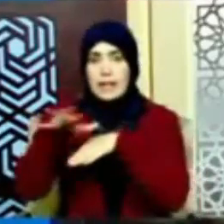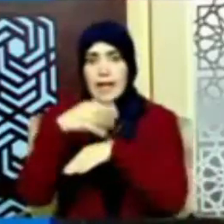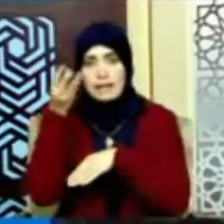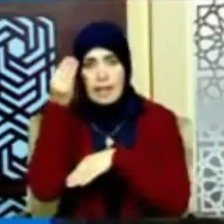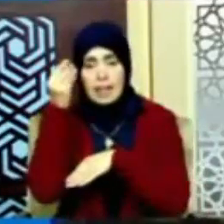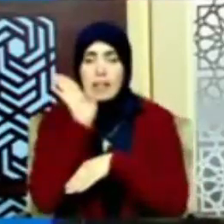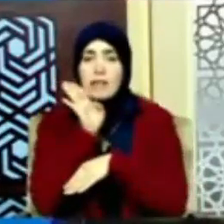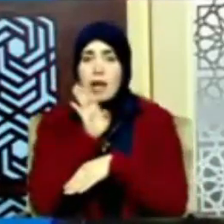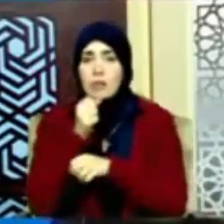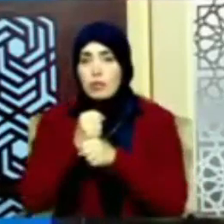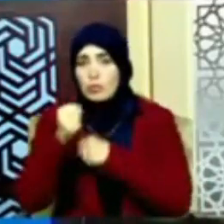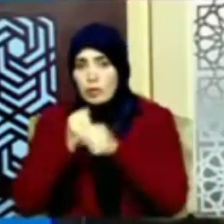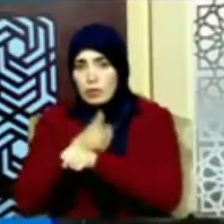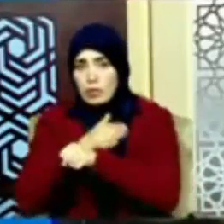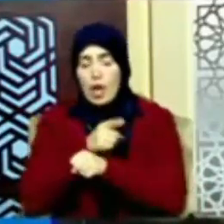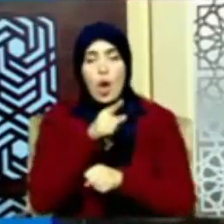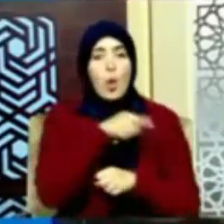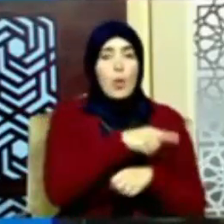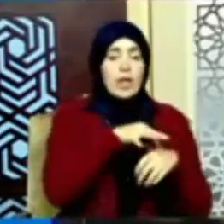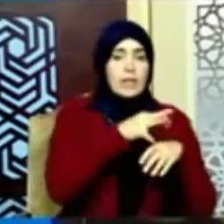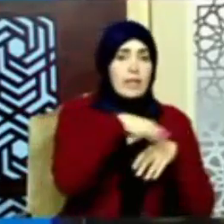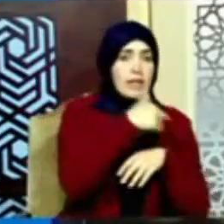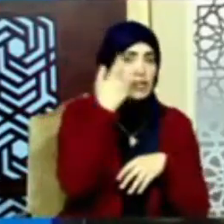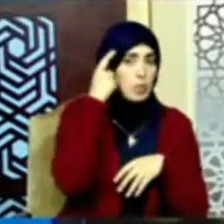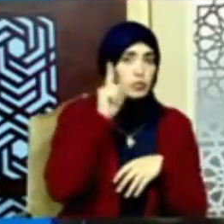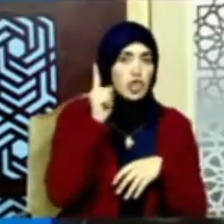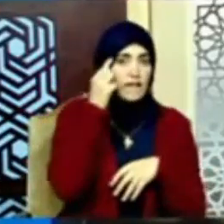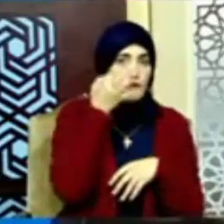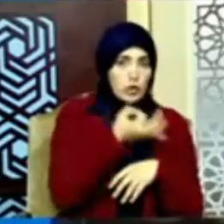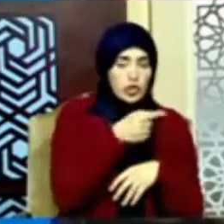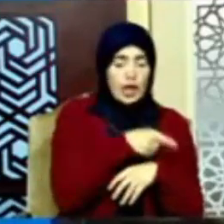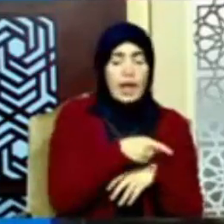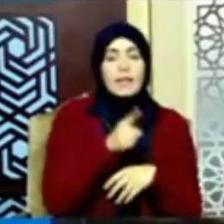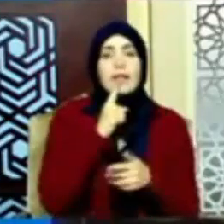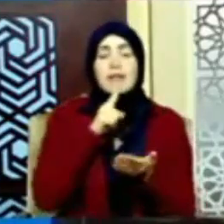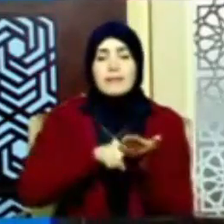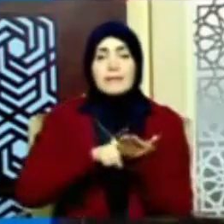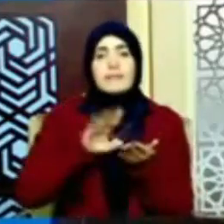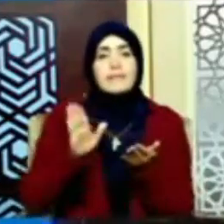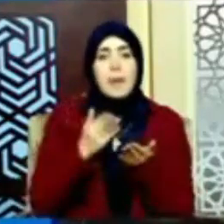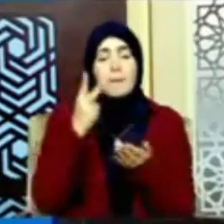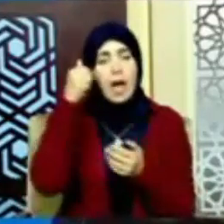يعلمون إنما يتذكر أولو الألباب.